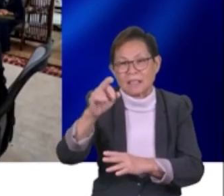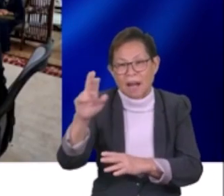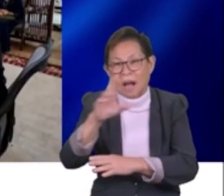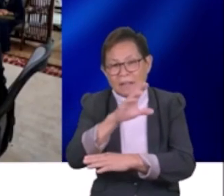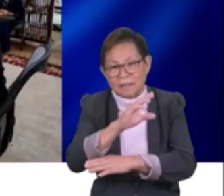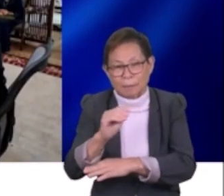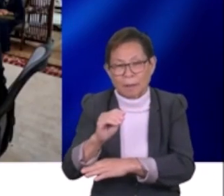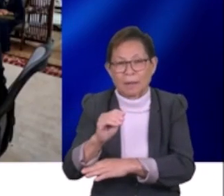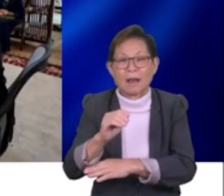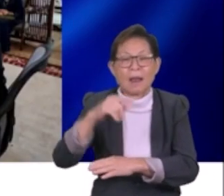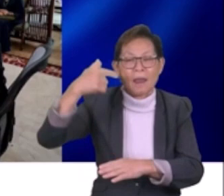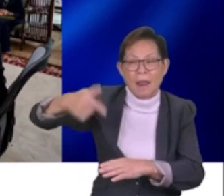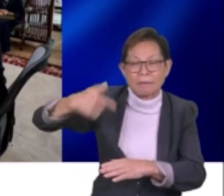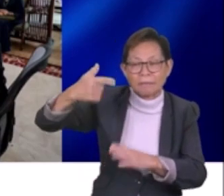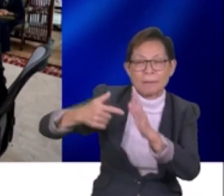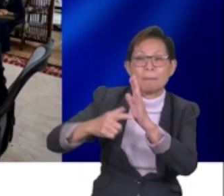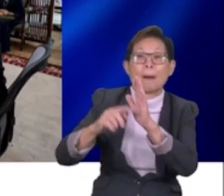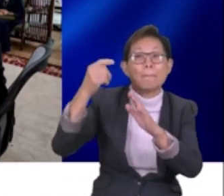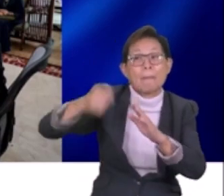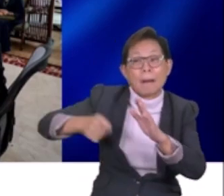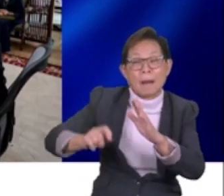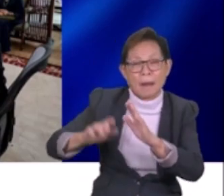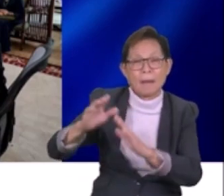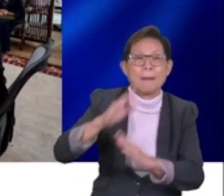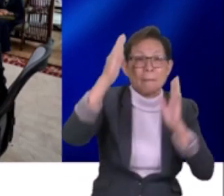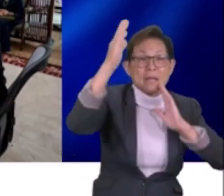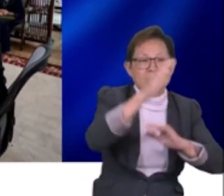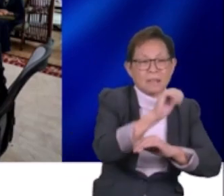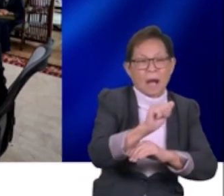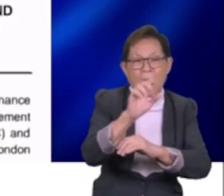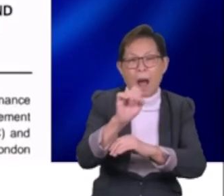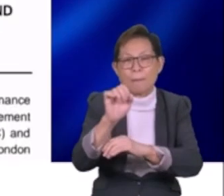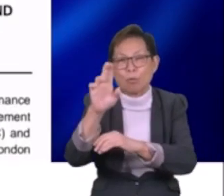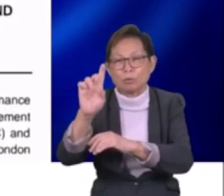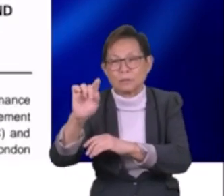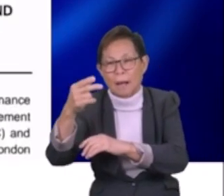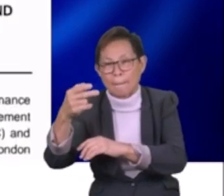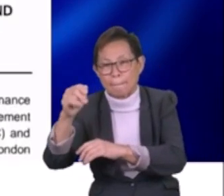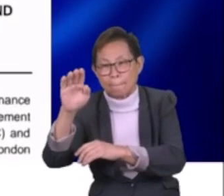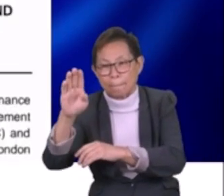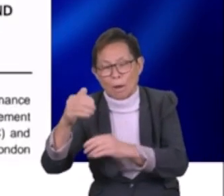London. Menerusi penyelesaian ini, Malaysia dan Abu Dhabi berharap untuk terus